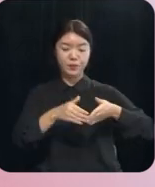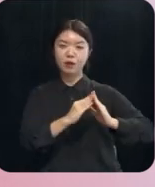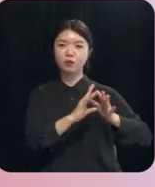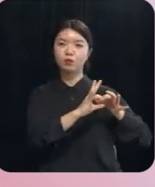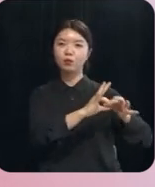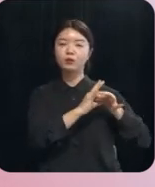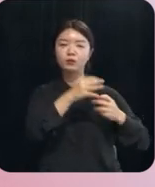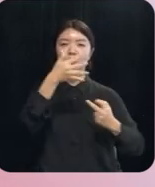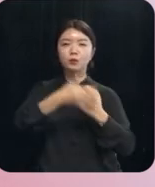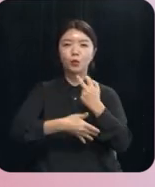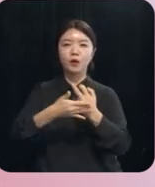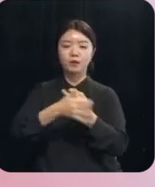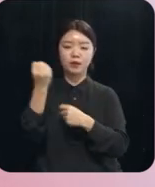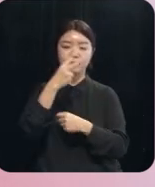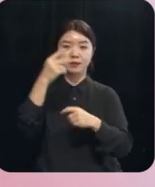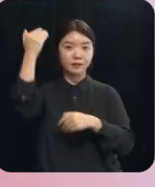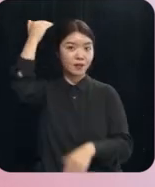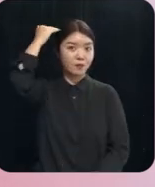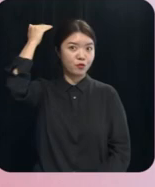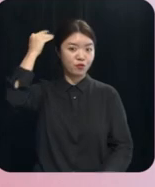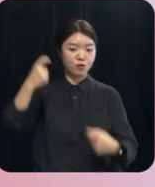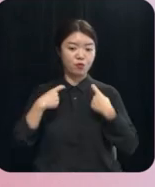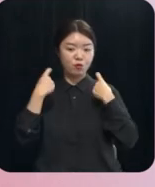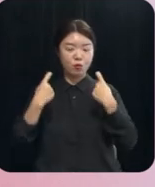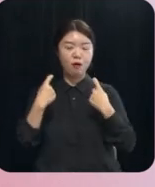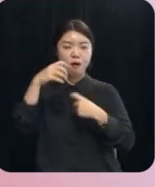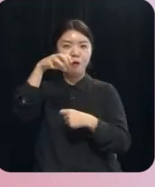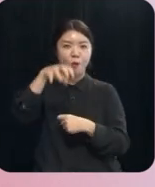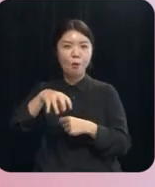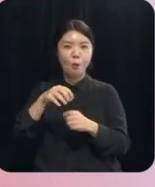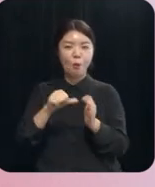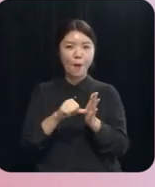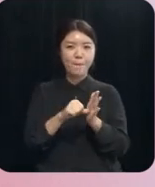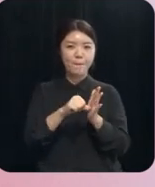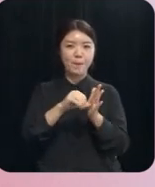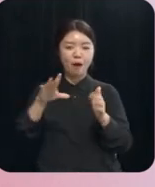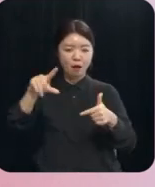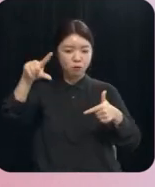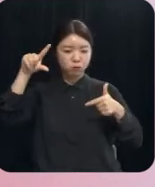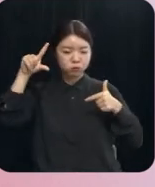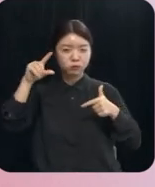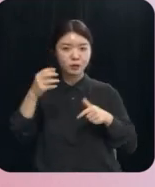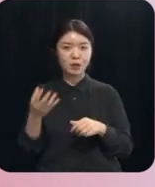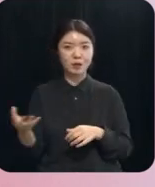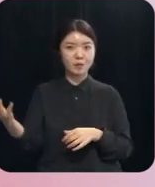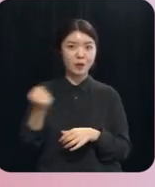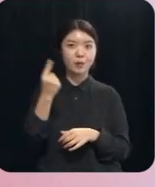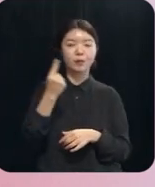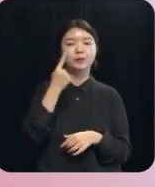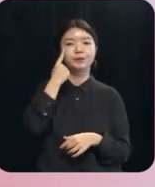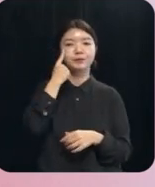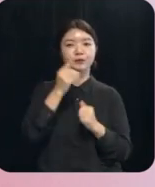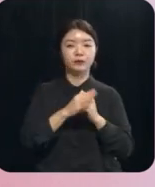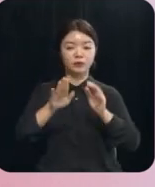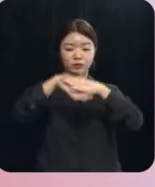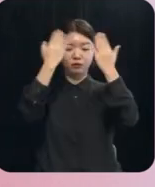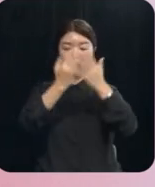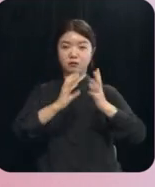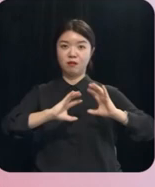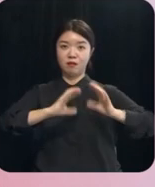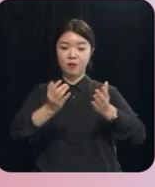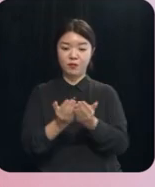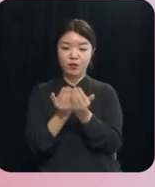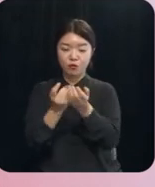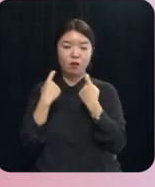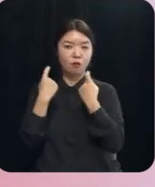서귀포에 다시 대한민국의 관광지 명성을 되찾도록 하겠습니다. 전 세계의 크루즈